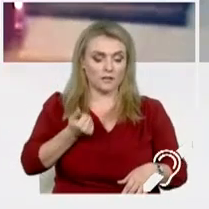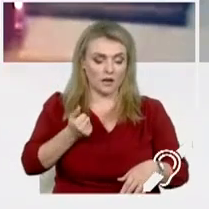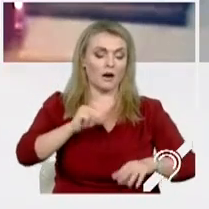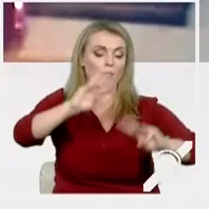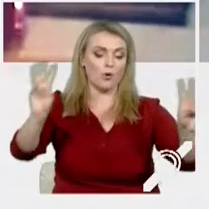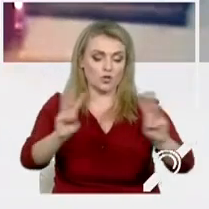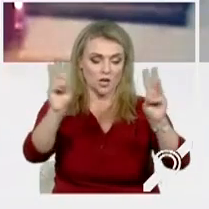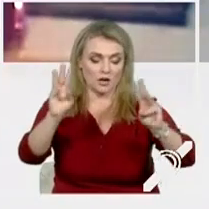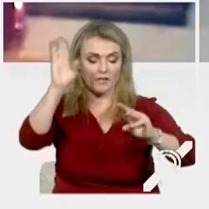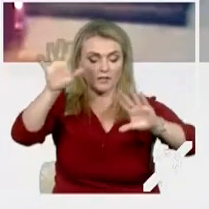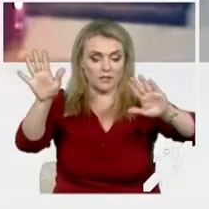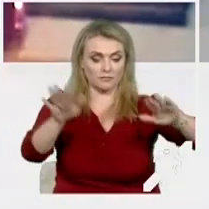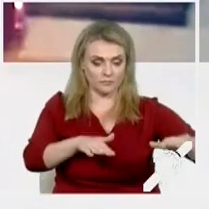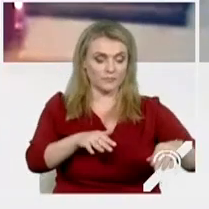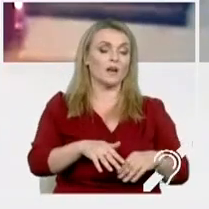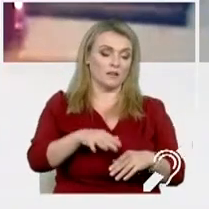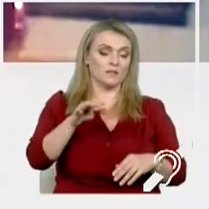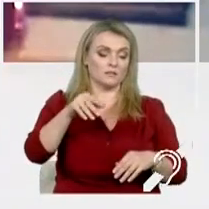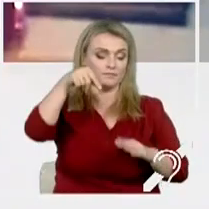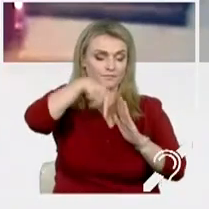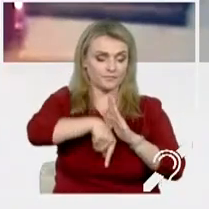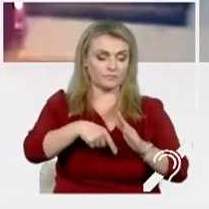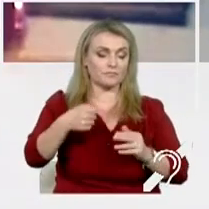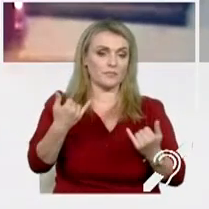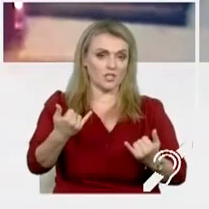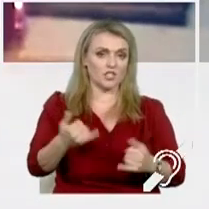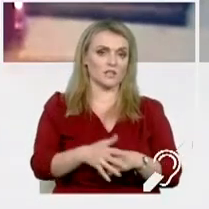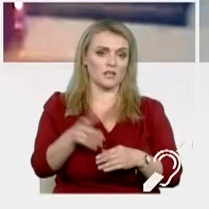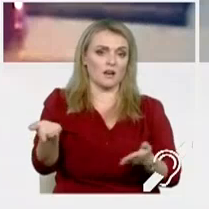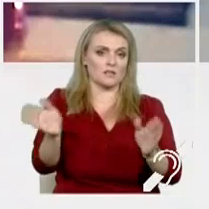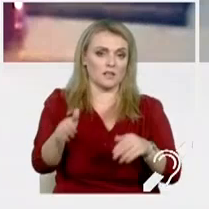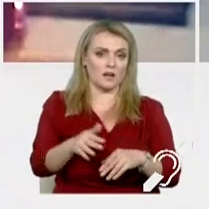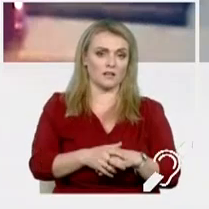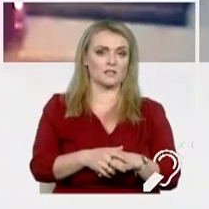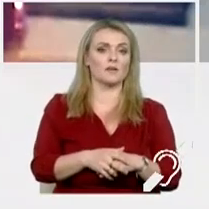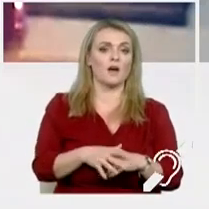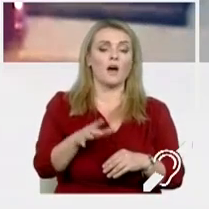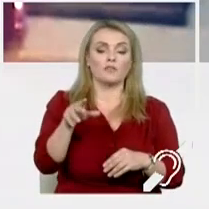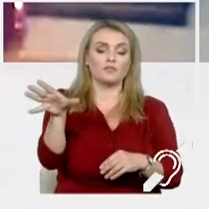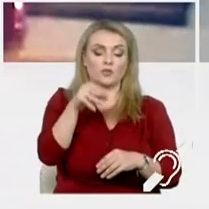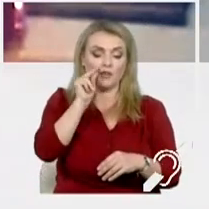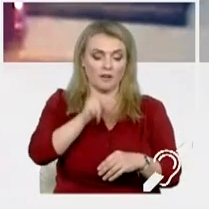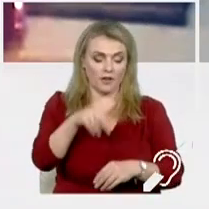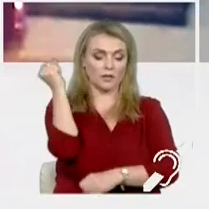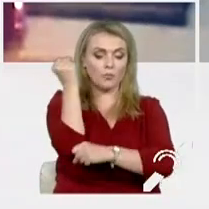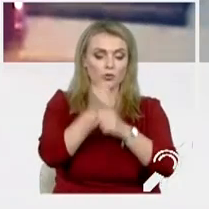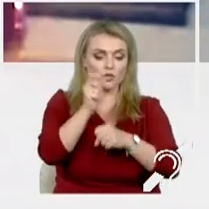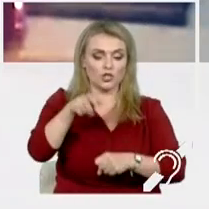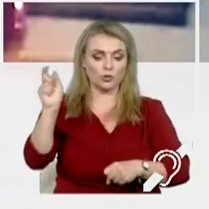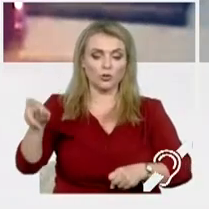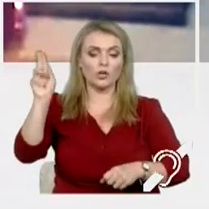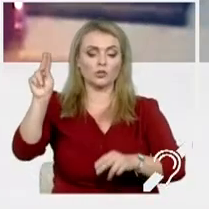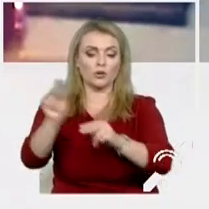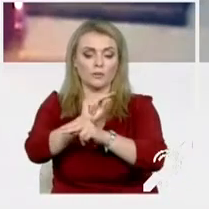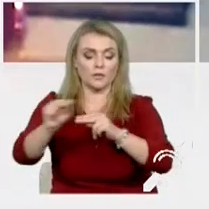a izbucnit în urma unor lucrări de hidroizolare a mansardei cu utilizarea unui arzător conectat la o butelie de gaz. Comisia